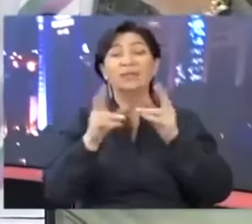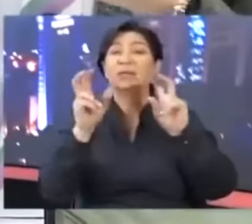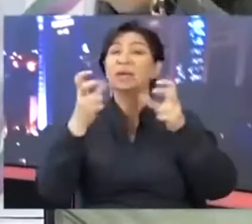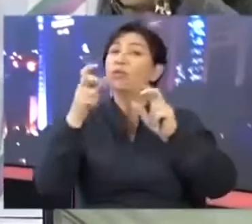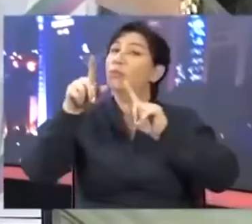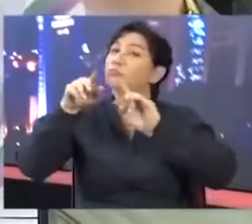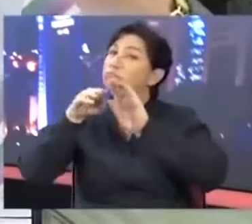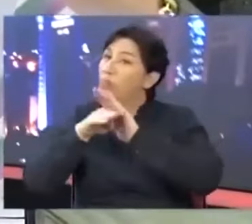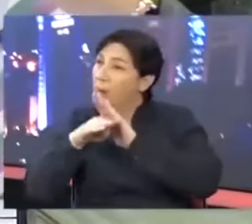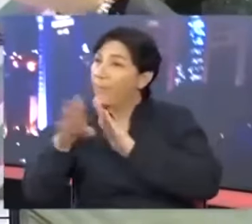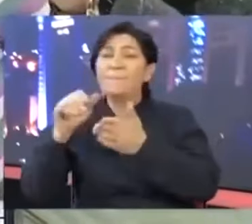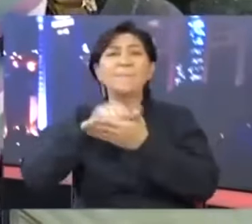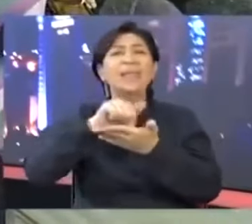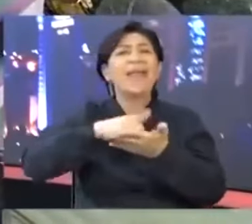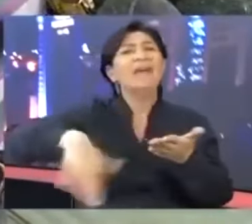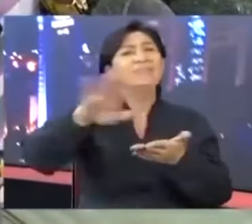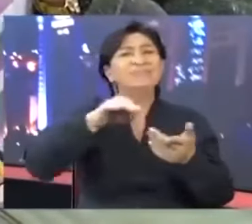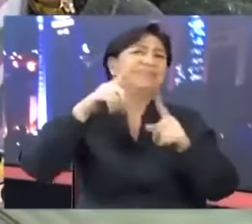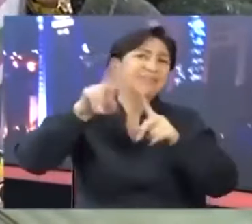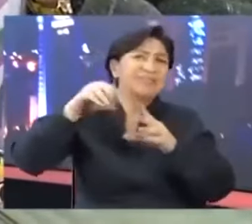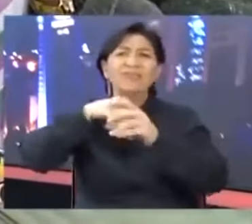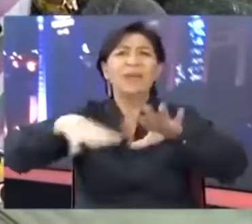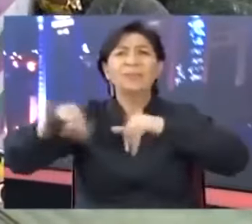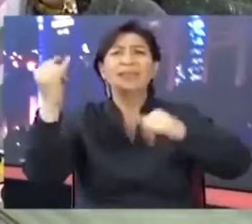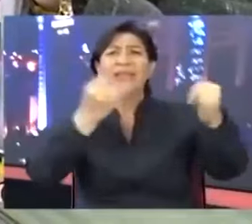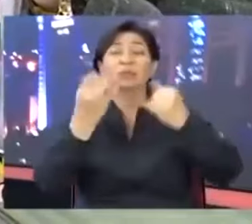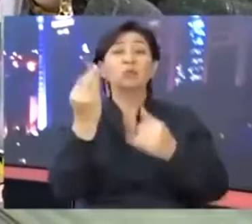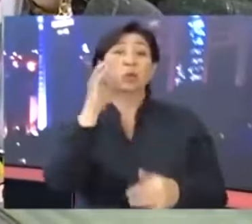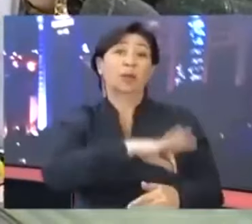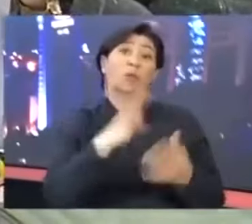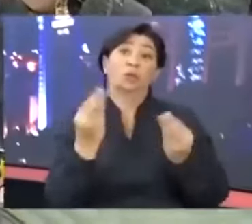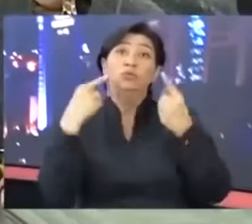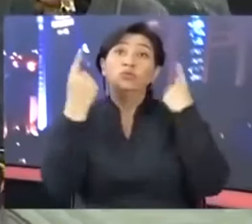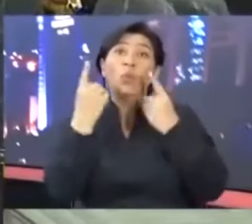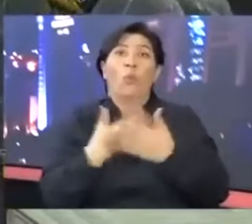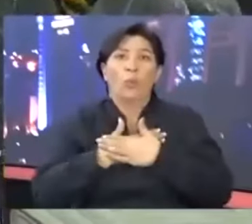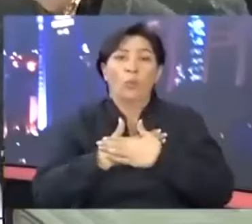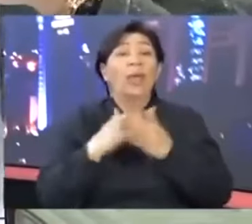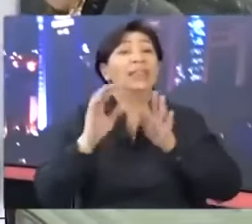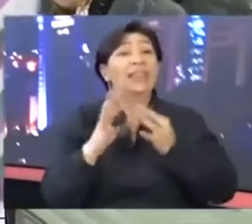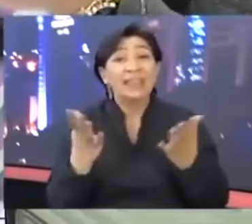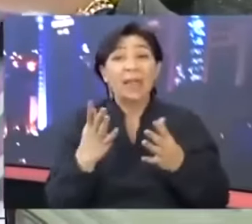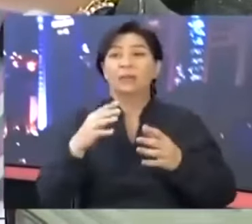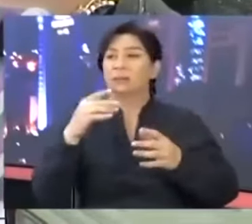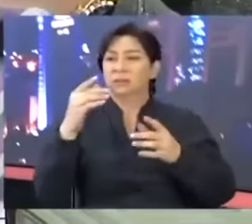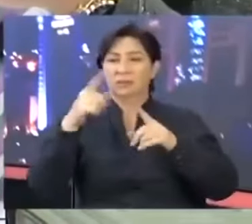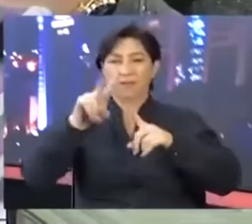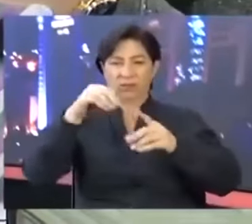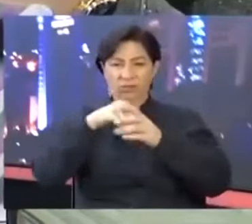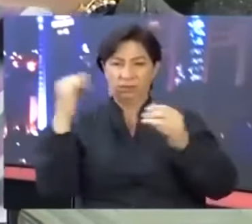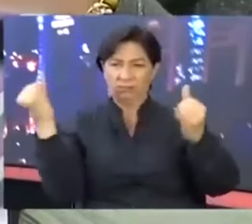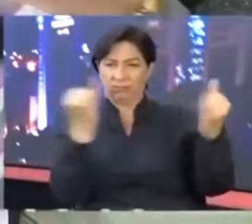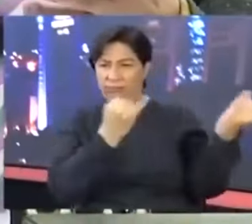programlarının yani medyada Eee yapılacak tartışmaların Çok yararlı olacağını düşünmüyorum çünkü medyada bir şey tartışıldığı zaman